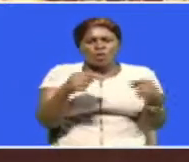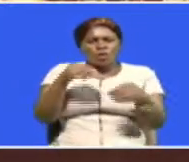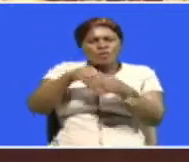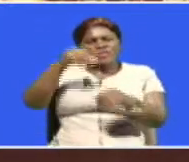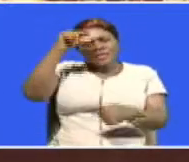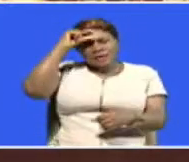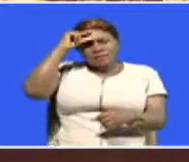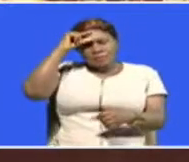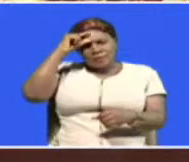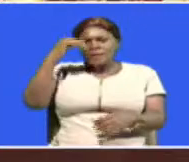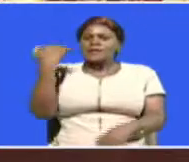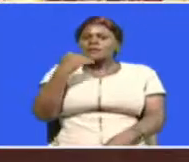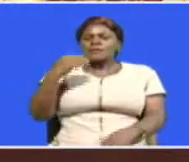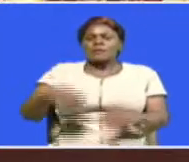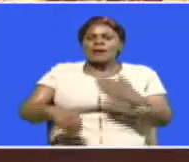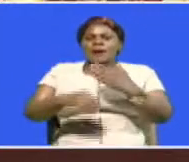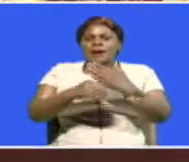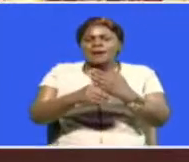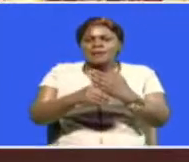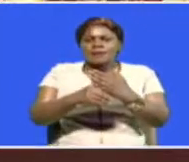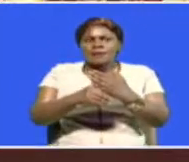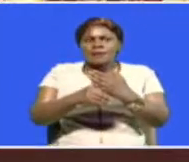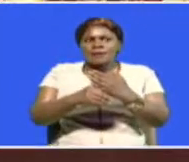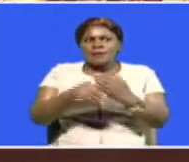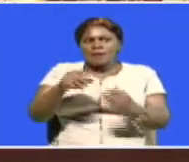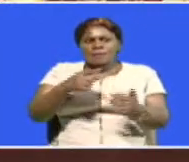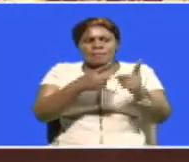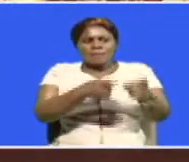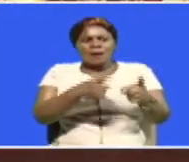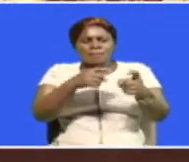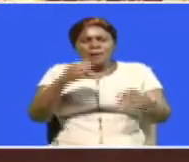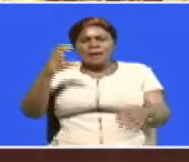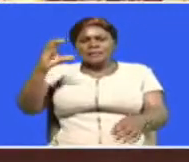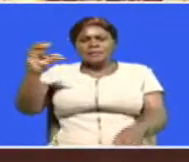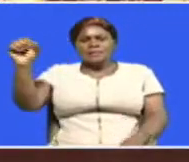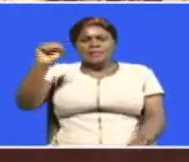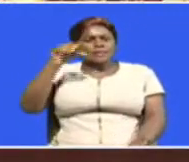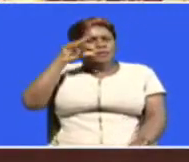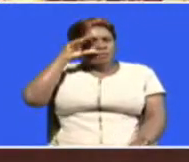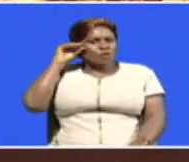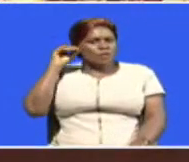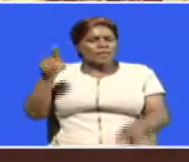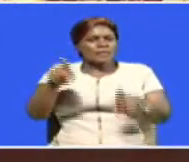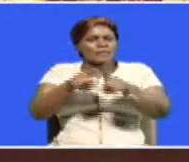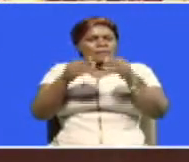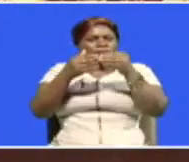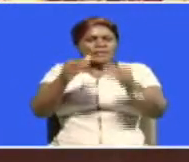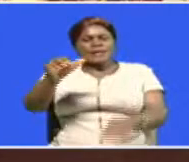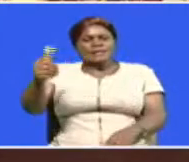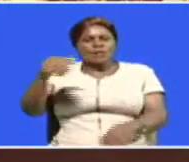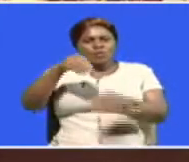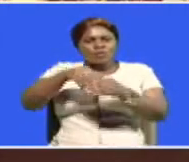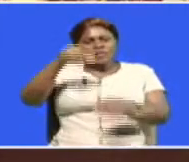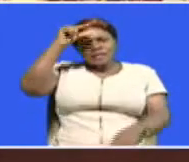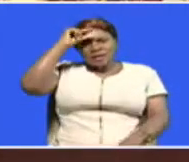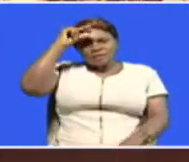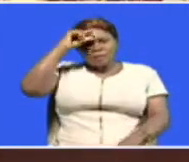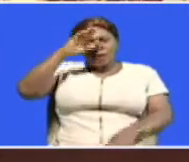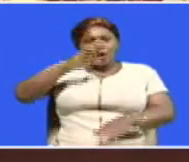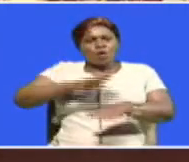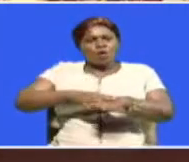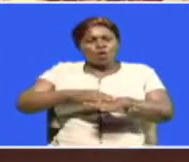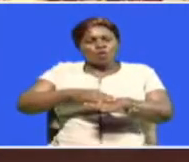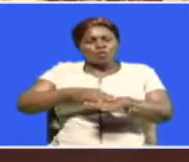inayoshuhudiwa. Gachagua ameongeza kusema kuwa alimkosoa tu waziri Moses Kuria pamoja na viongozi wengine serikalini kuhusu